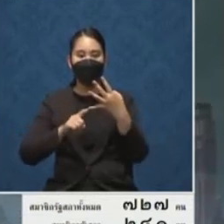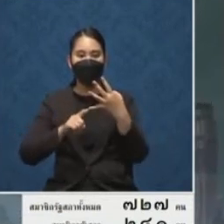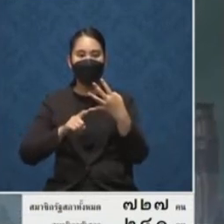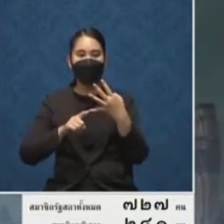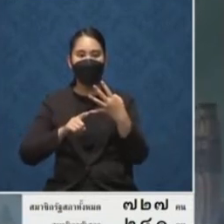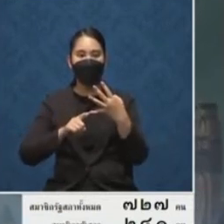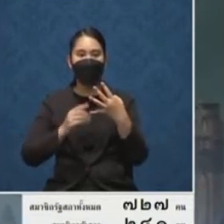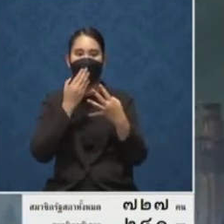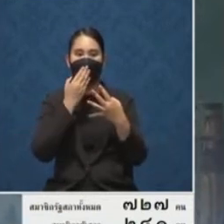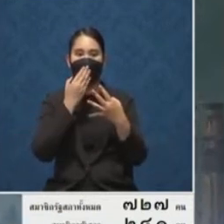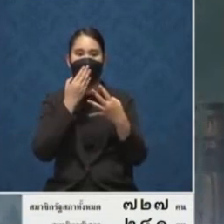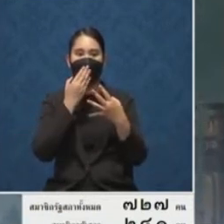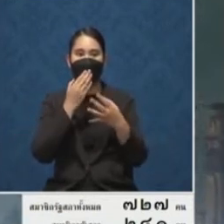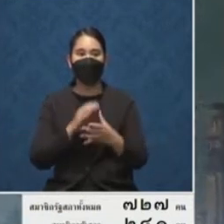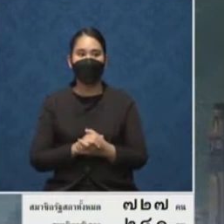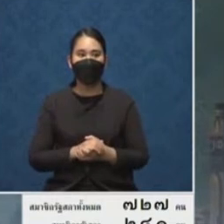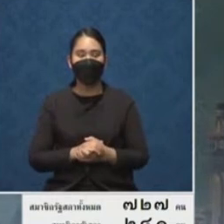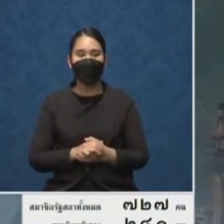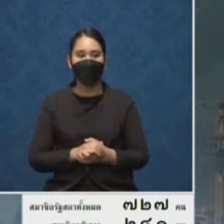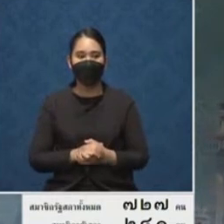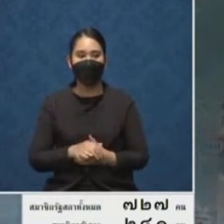การและ4งดออกเสียงครับ